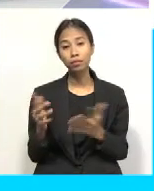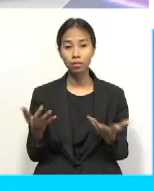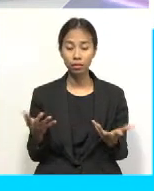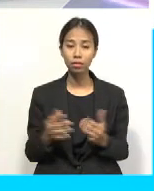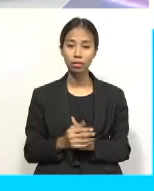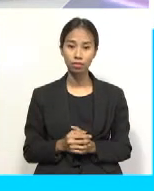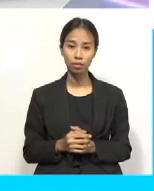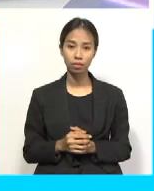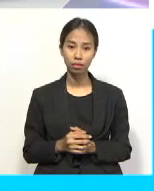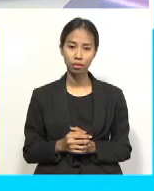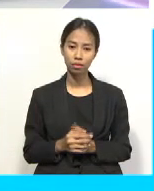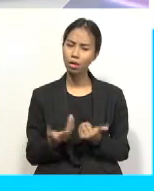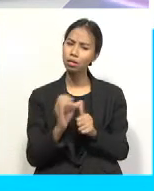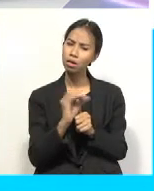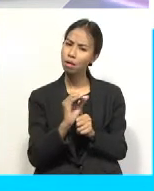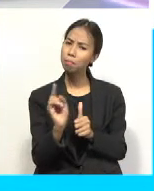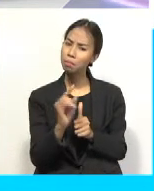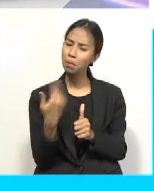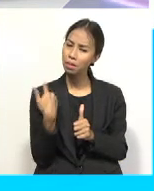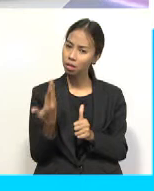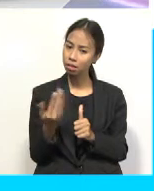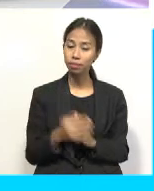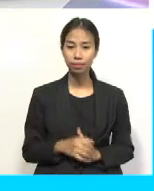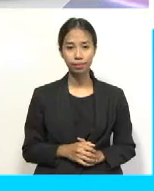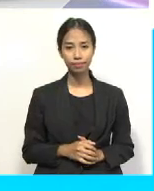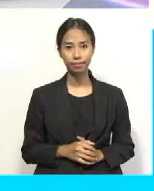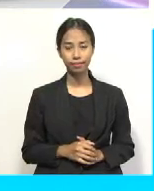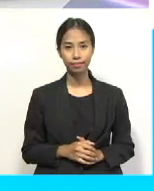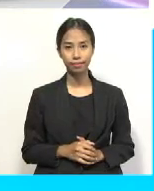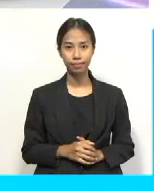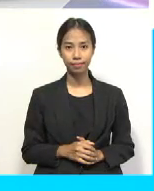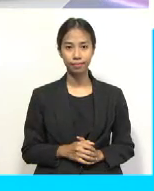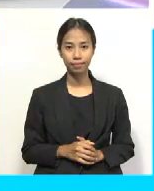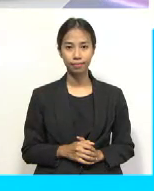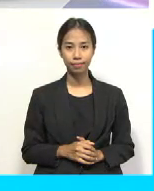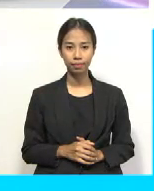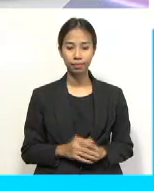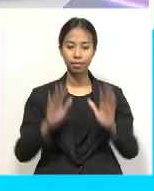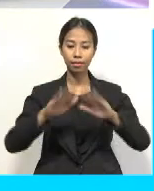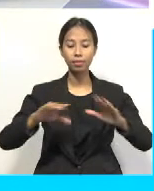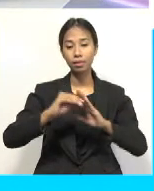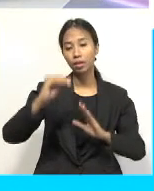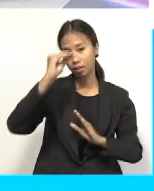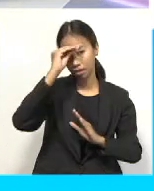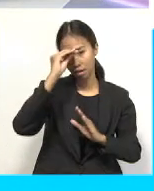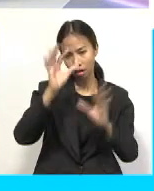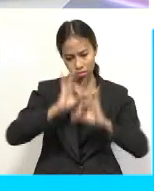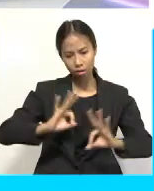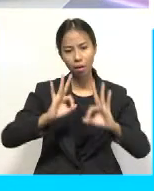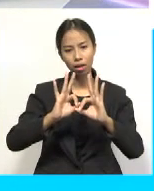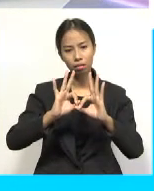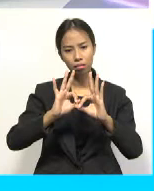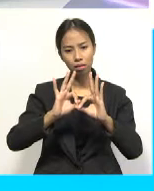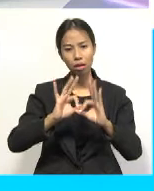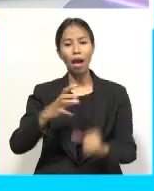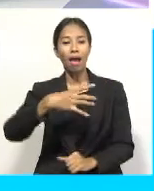ดตามเรื่องนี้มานะคะให้ข้อเสนอแนะยังไงบ้างอะคะ ที่สำคัญก็คือว่านักเรียนแต่ละคนนะครับจะต้องมีเป้าหมายชัดเจนว่าจะส